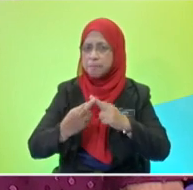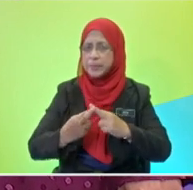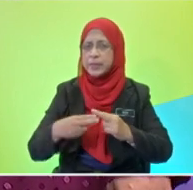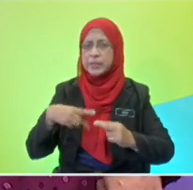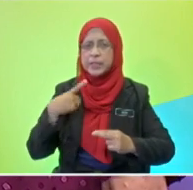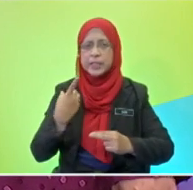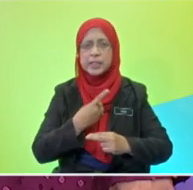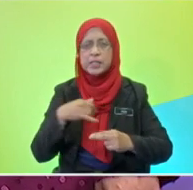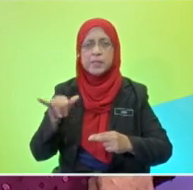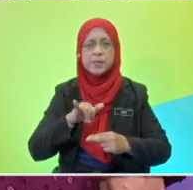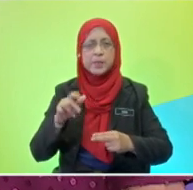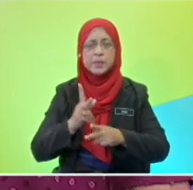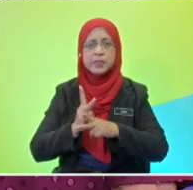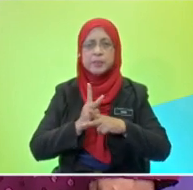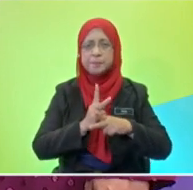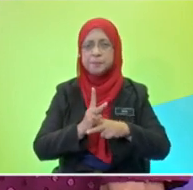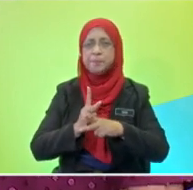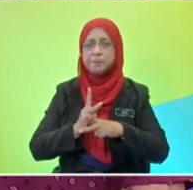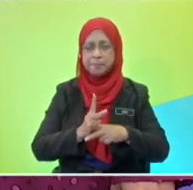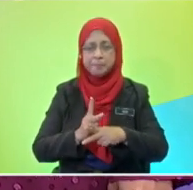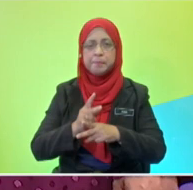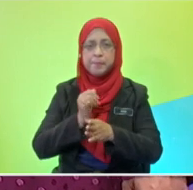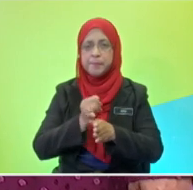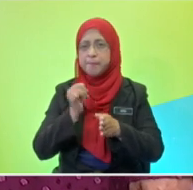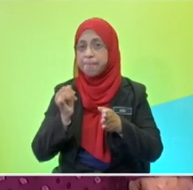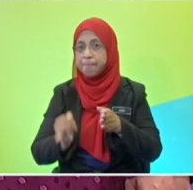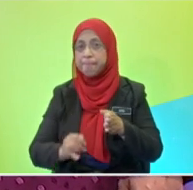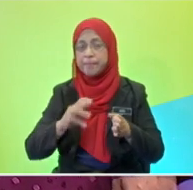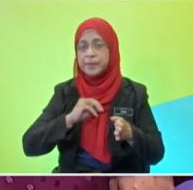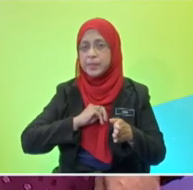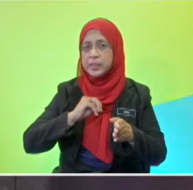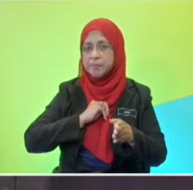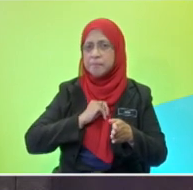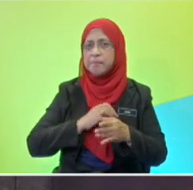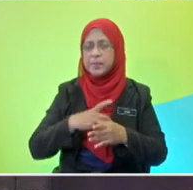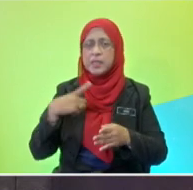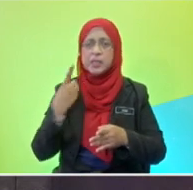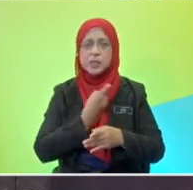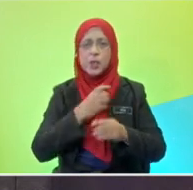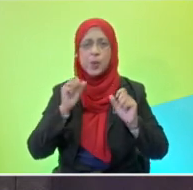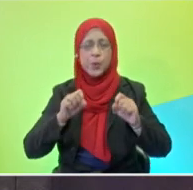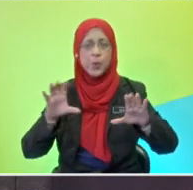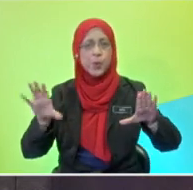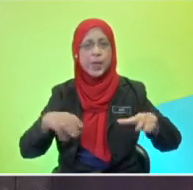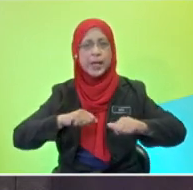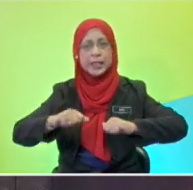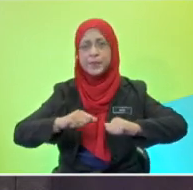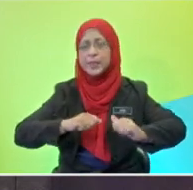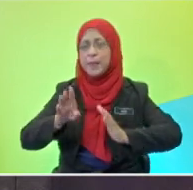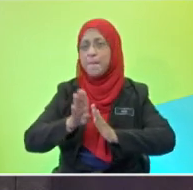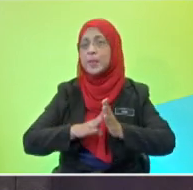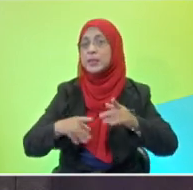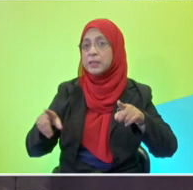saling menjaga adab terhadap Jiran masing-masing tepung boleh dilakukan bersama-sama kemudian